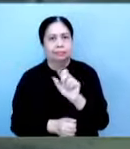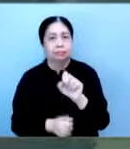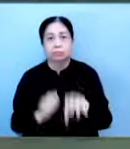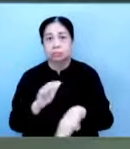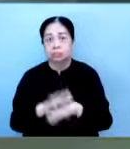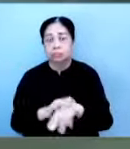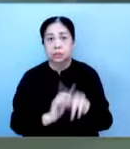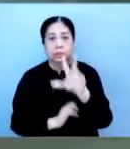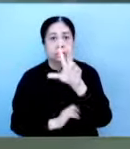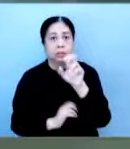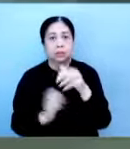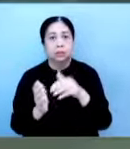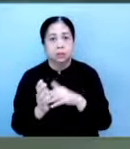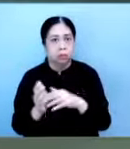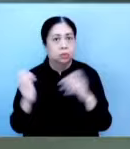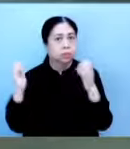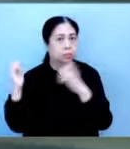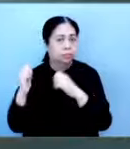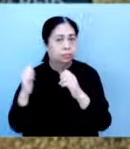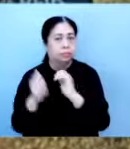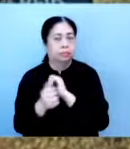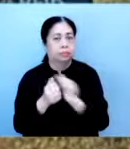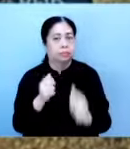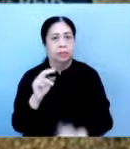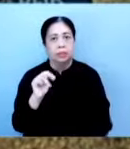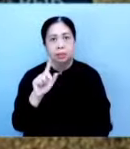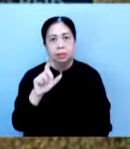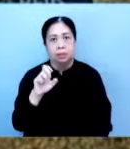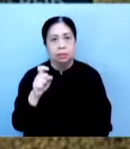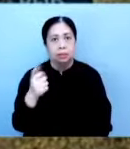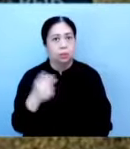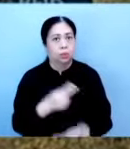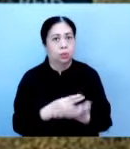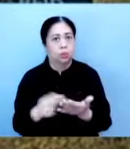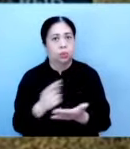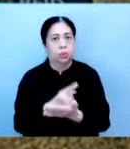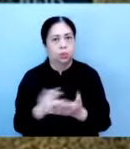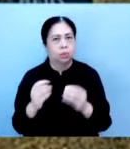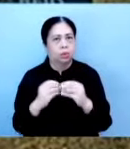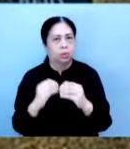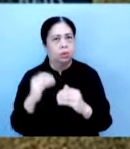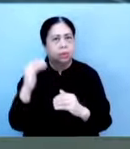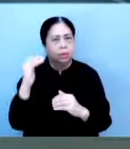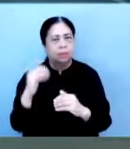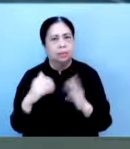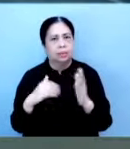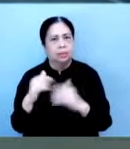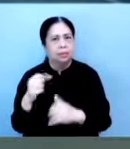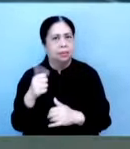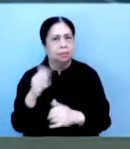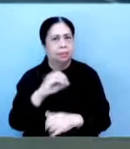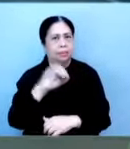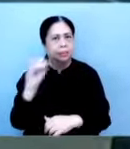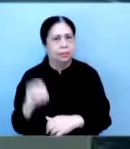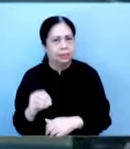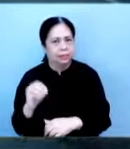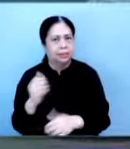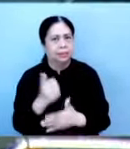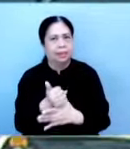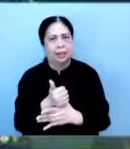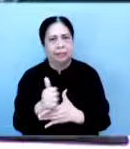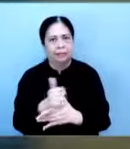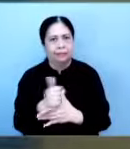300,000 na motorista ang dadaan ng NLEX ngayong Holy Week mas mataas iyan ng higit 10% sa daily average traffic sa